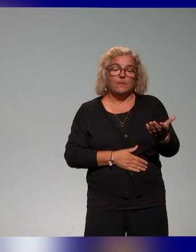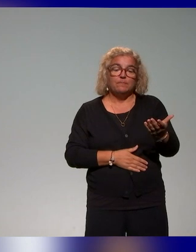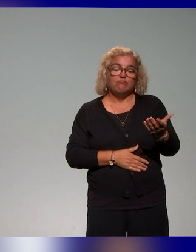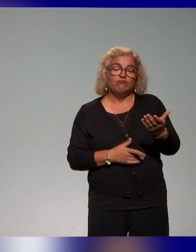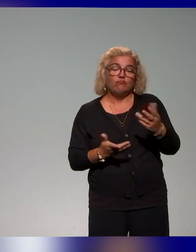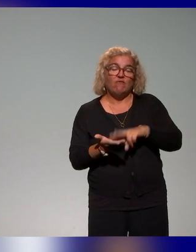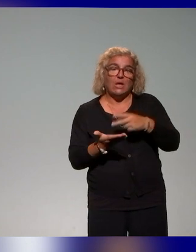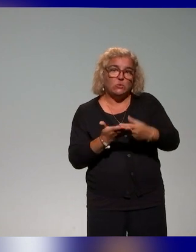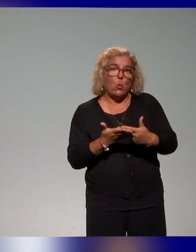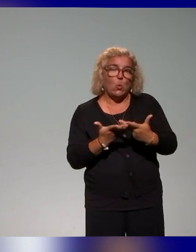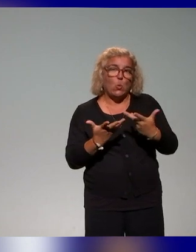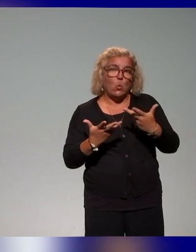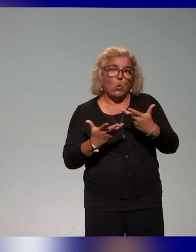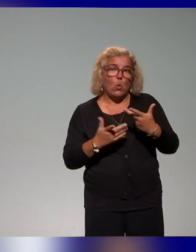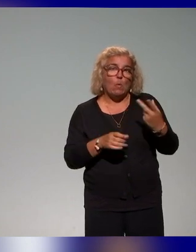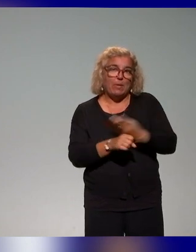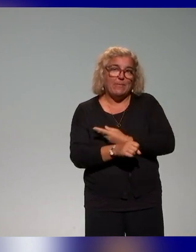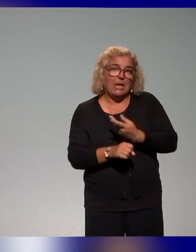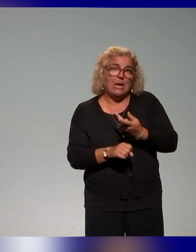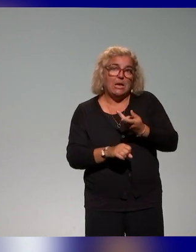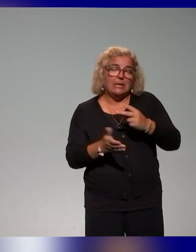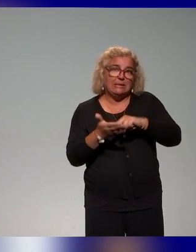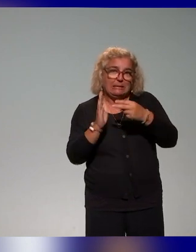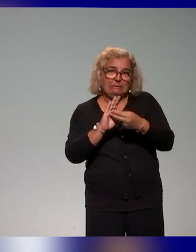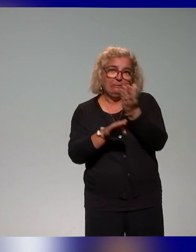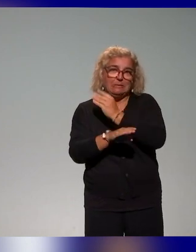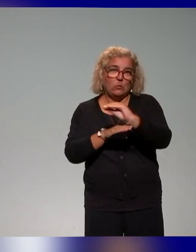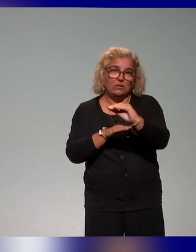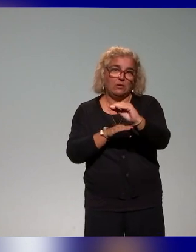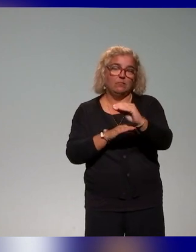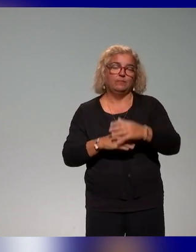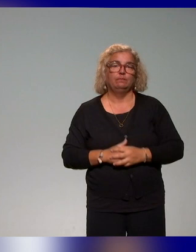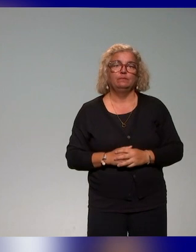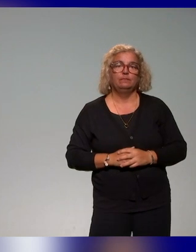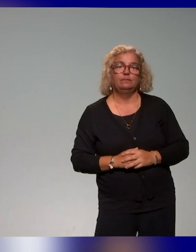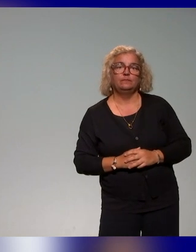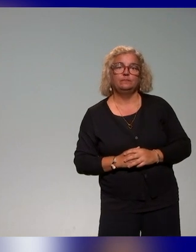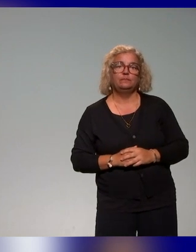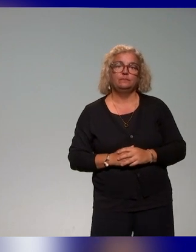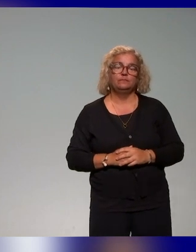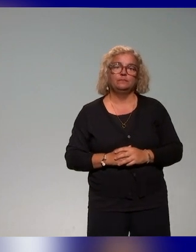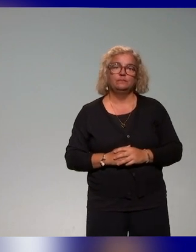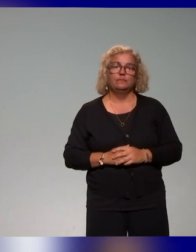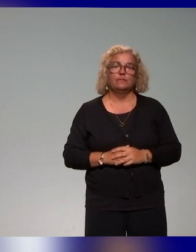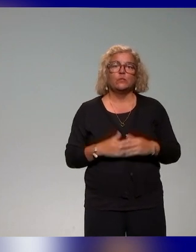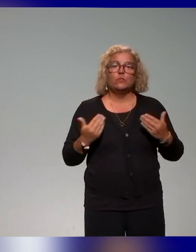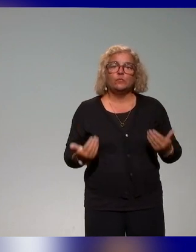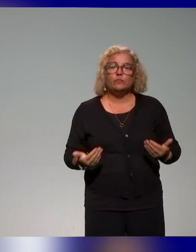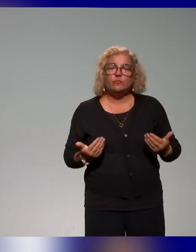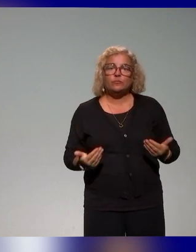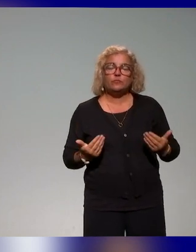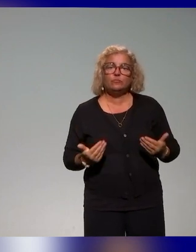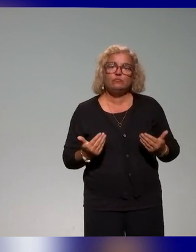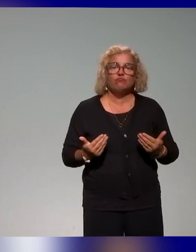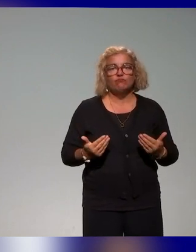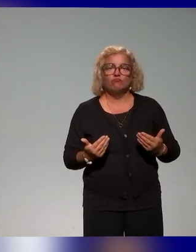du long terme d'un point de vue technique et sécurité. Voilà. Et aujourd'hui, on est